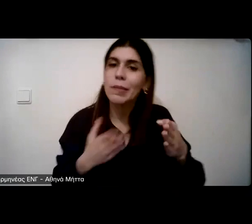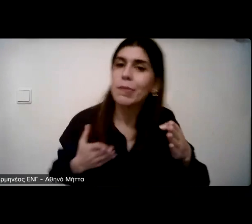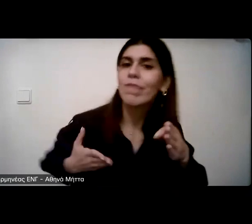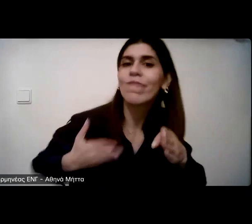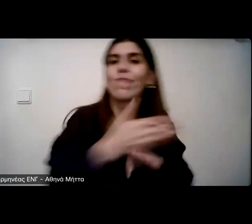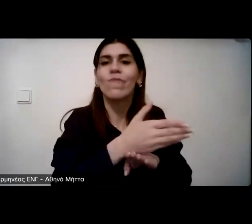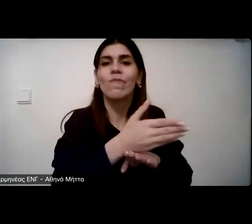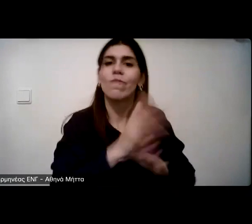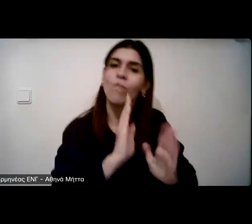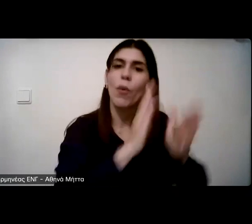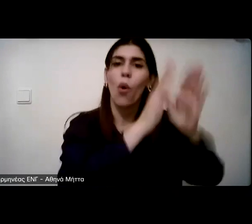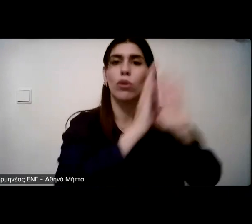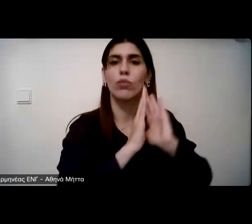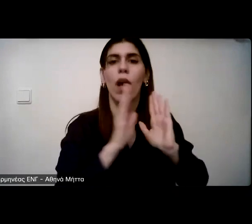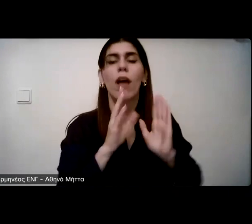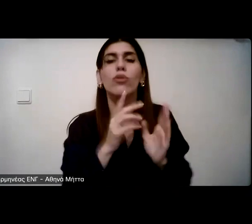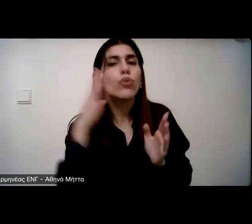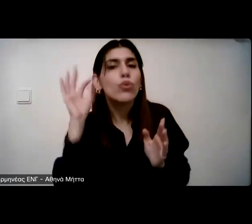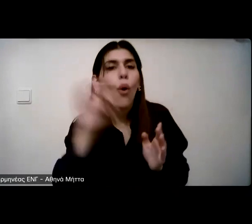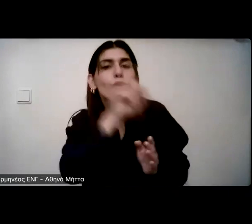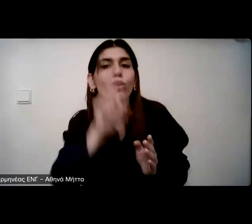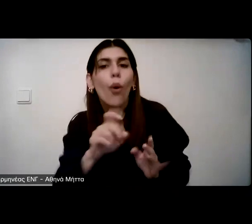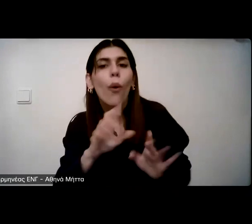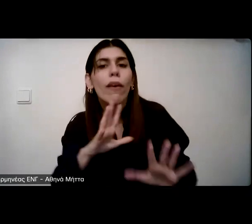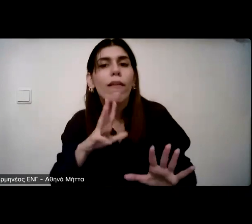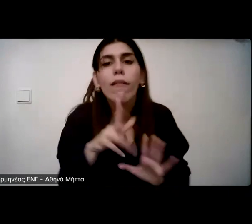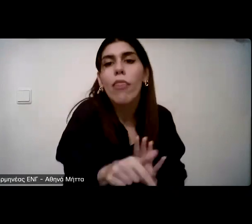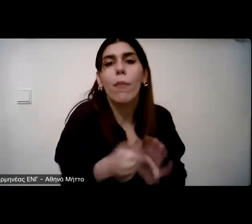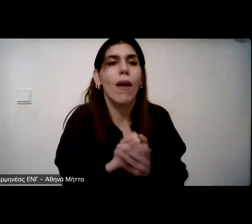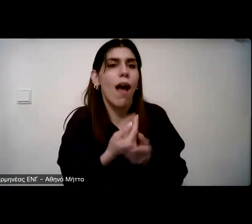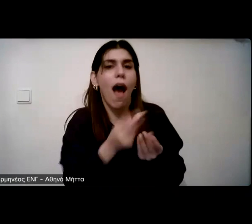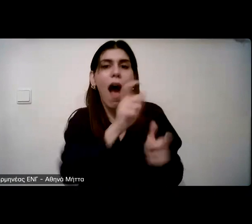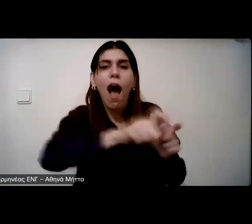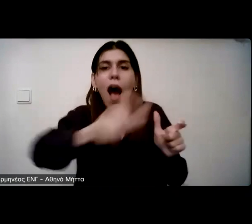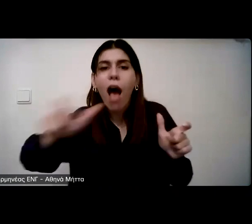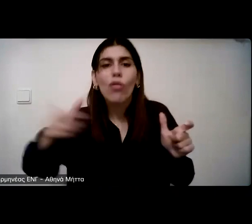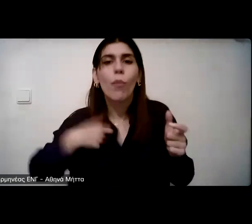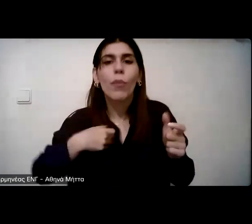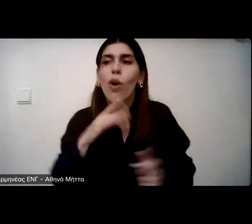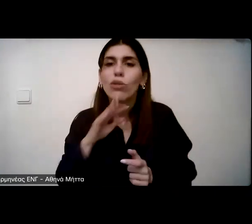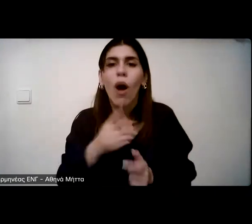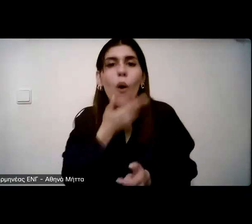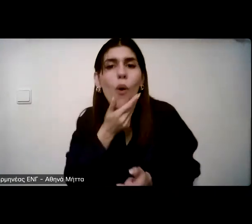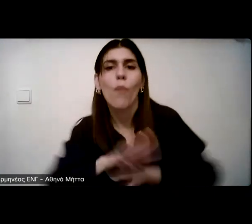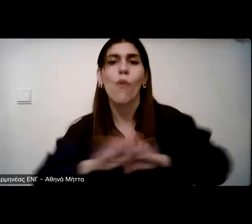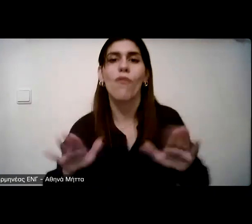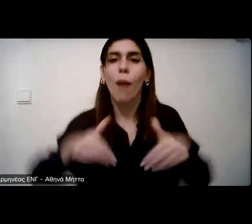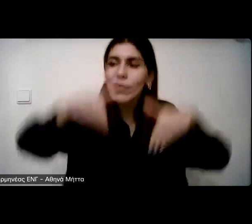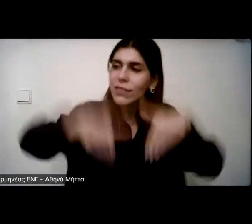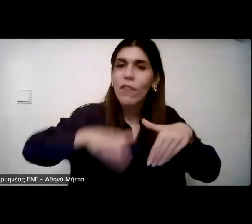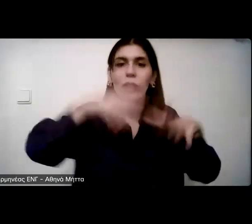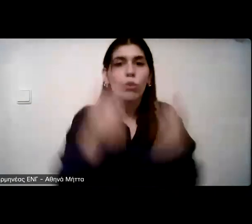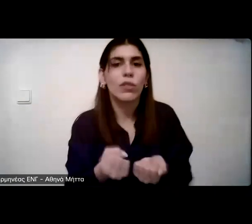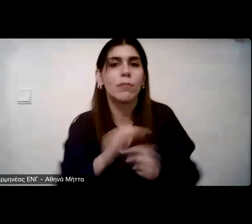των γυναικών, των ανδρών, των άλλων θηλυκοτήτων κτλ. Φίλες και φίλοι, θα ξεκινήσω και θα